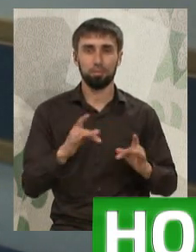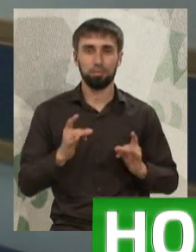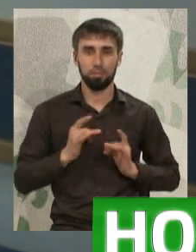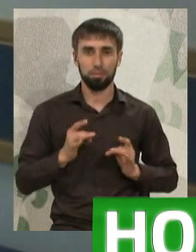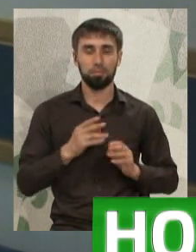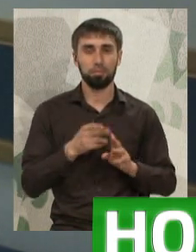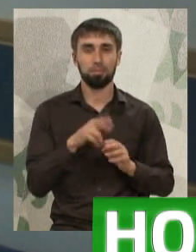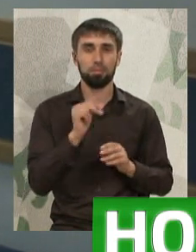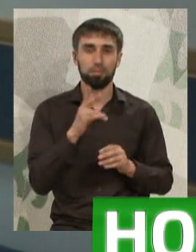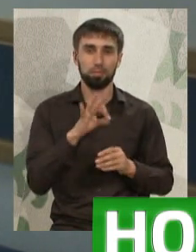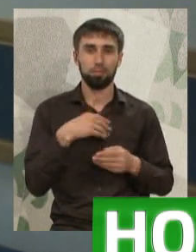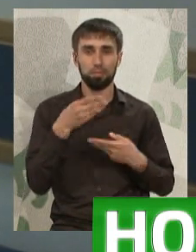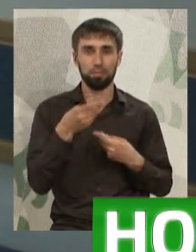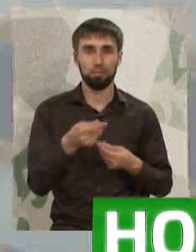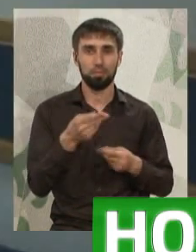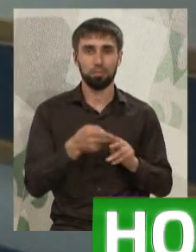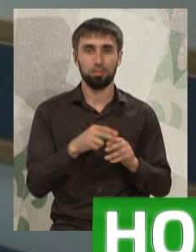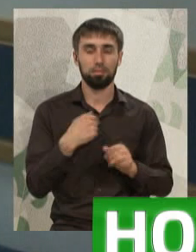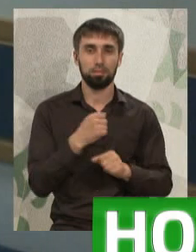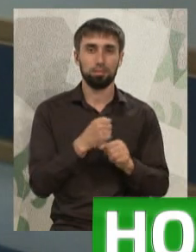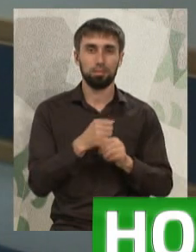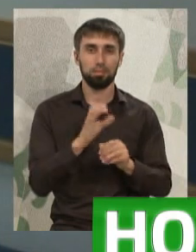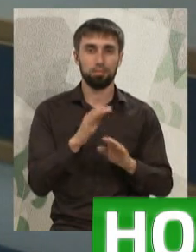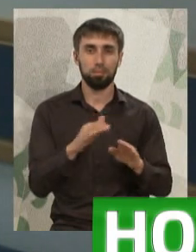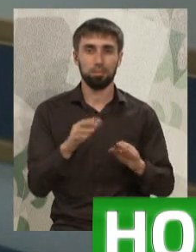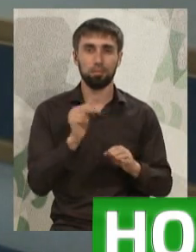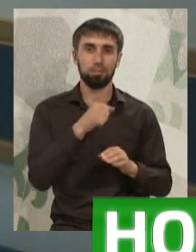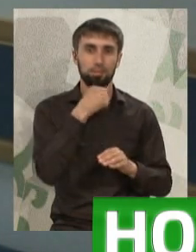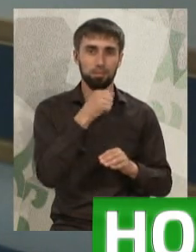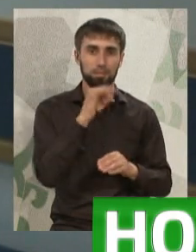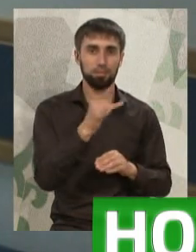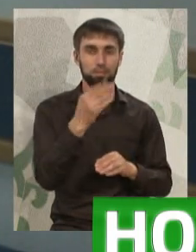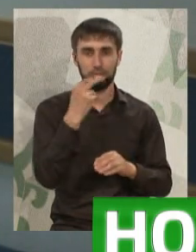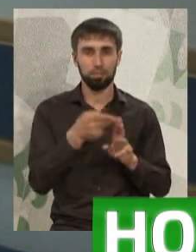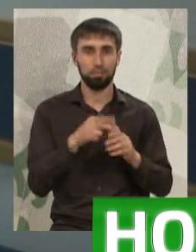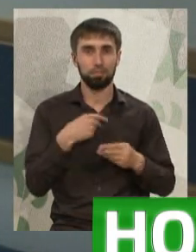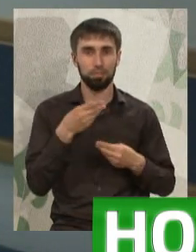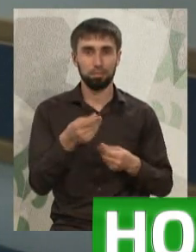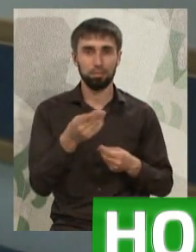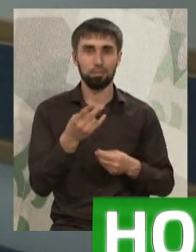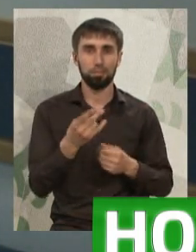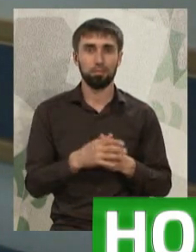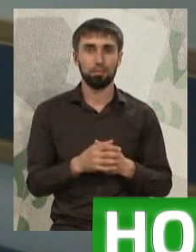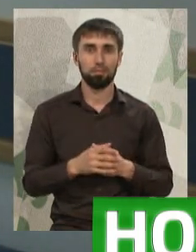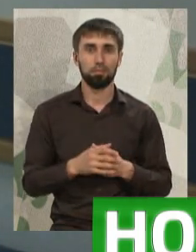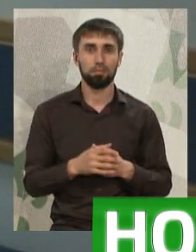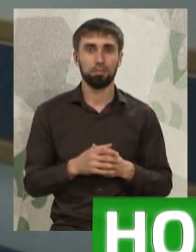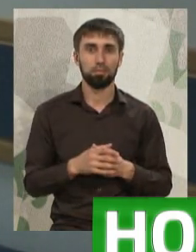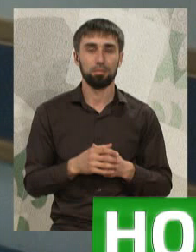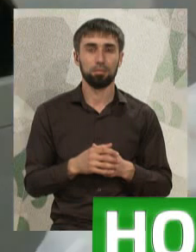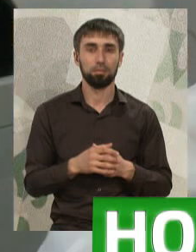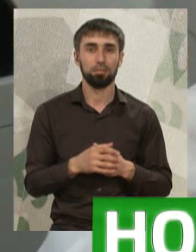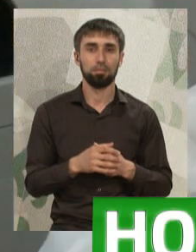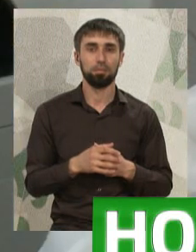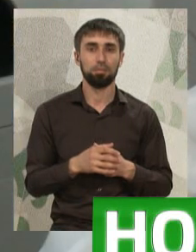как-то успокаиваем их и работаем с детишками. Как и взрослого, особенно маленького, приходится успокаивать, утешать во время